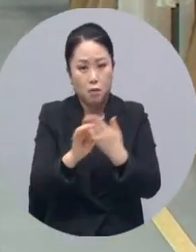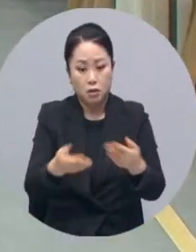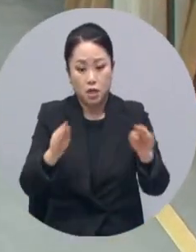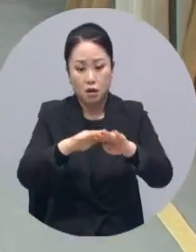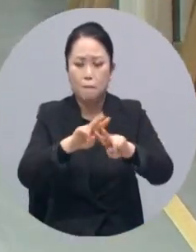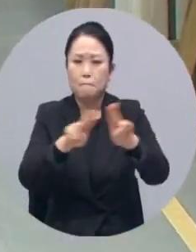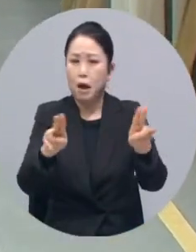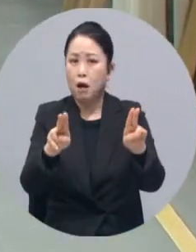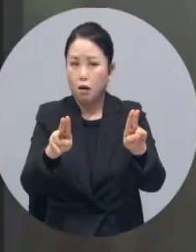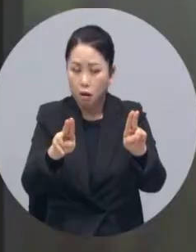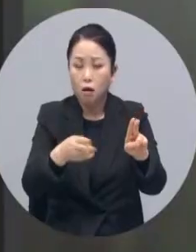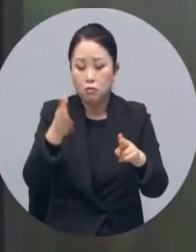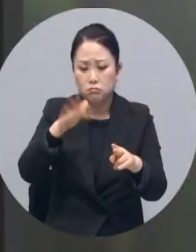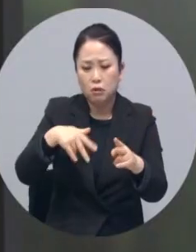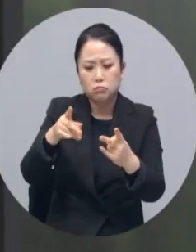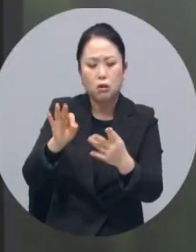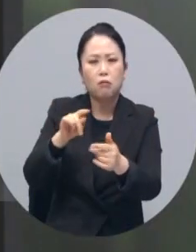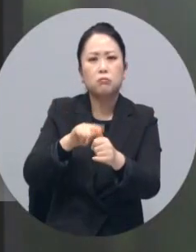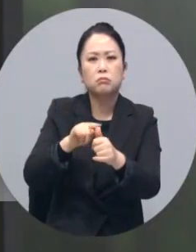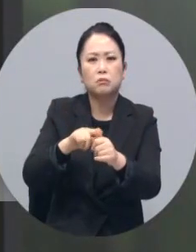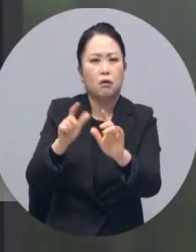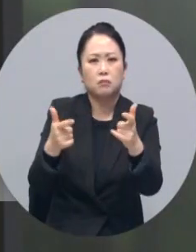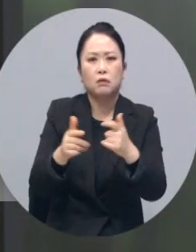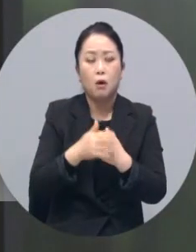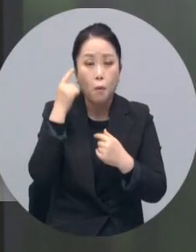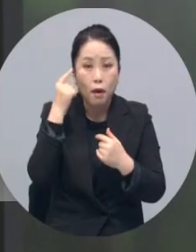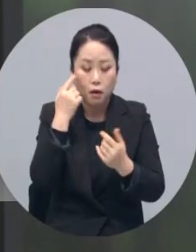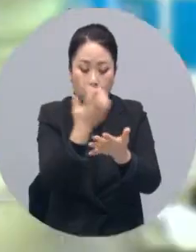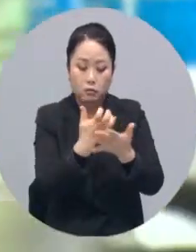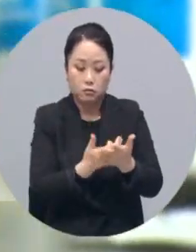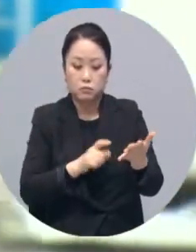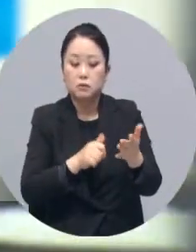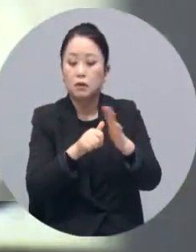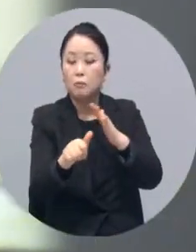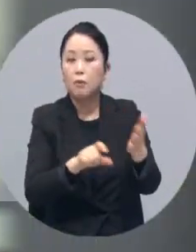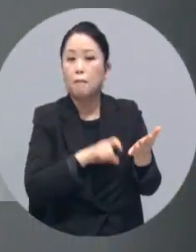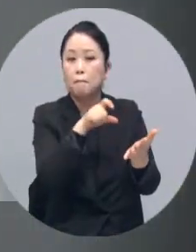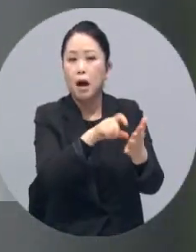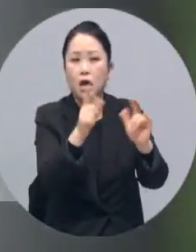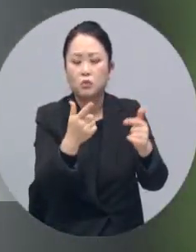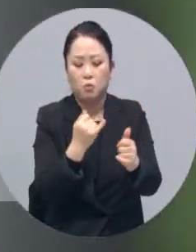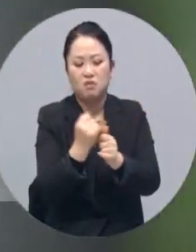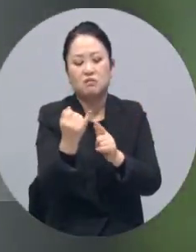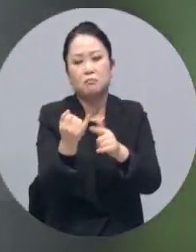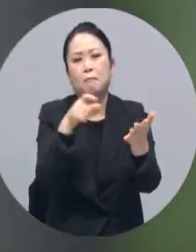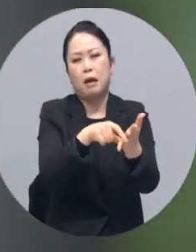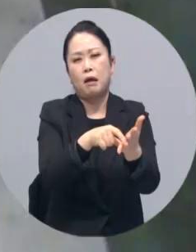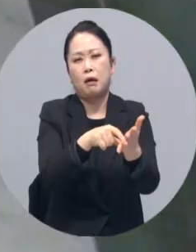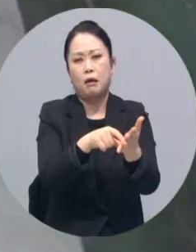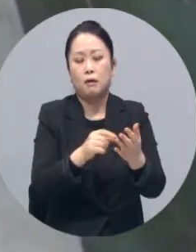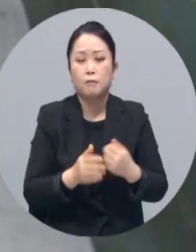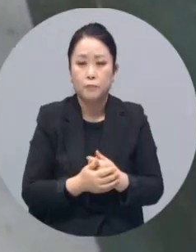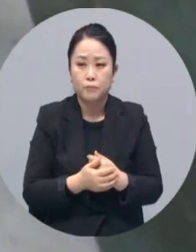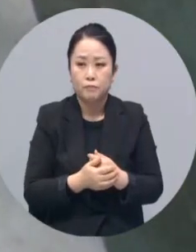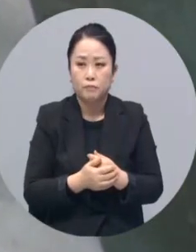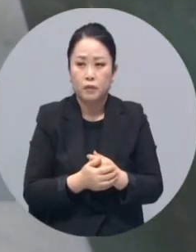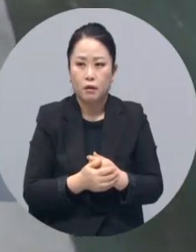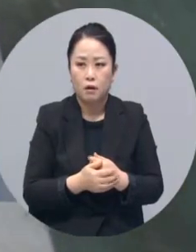하지만 정 씨는 예외입니다. 해당 시설의 서류상 대표는 정 씨가 아닌 정 씨의 아내이기 때문입니다.